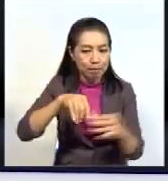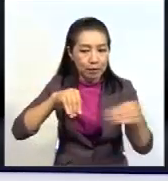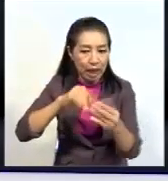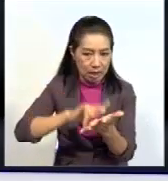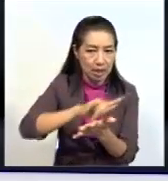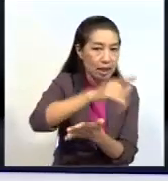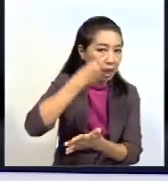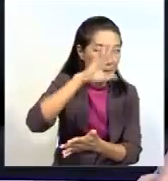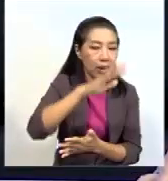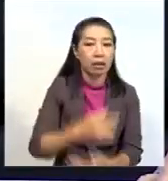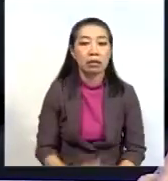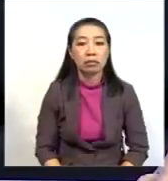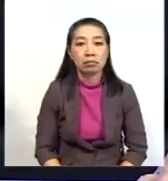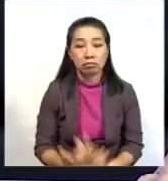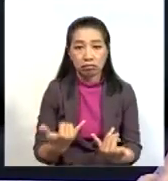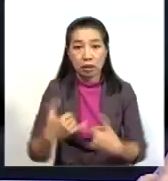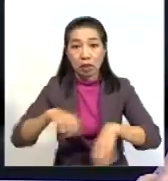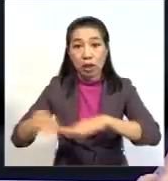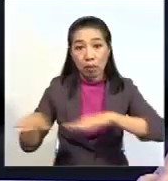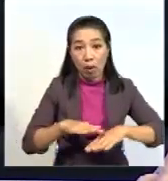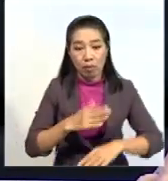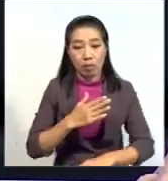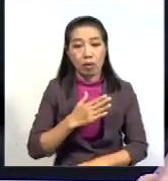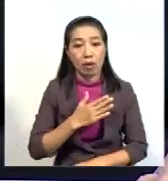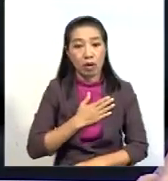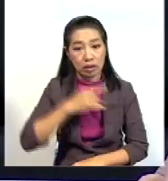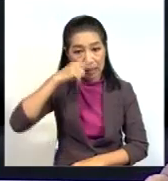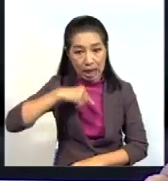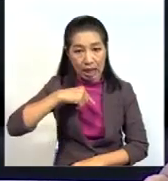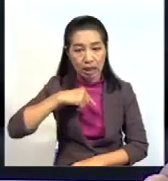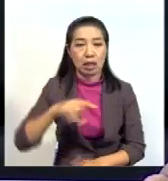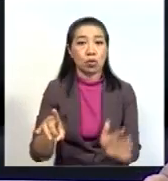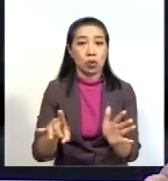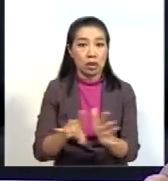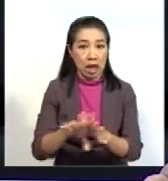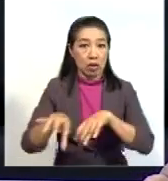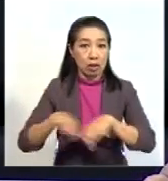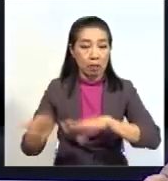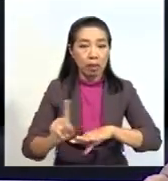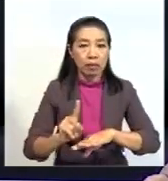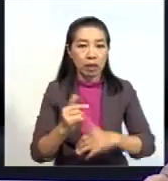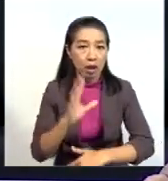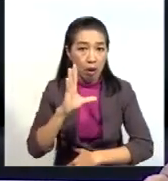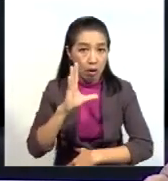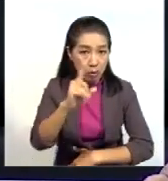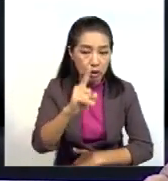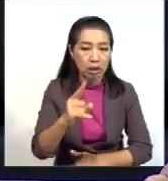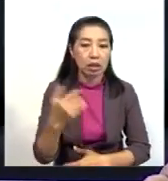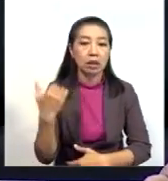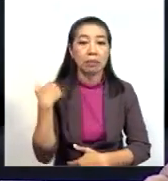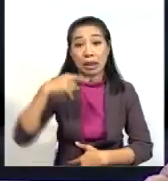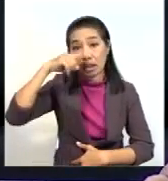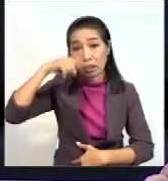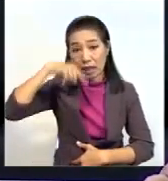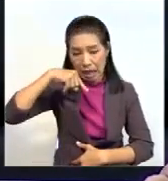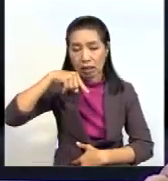ทศไปนะครับการเตรียมความพร้อมนะครับครั้งสุดท้ายนะครับก่อนที่พรุ่งนี้นะครับคนไท